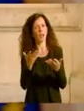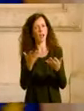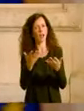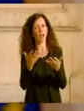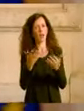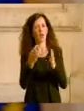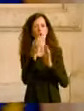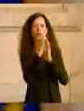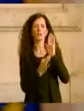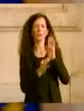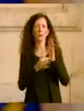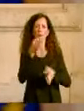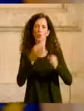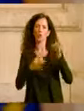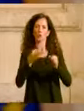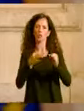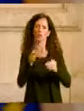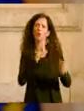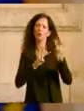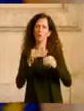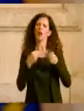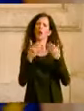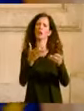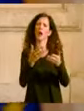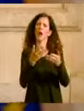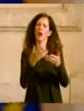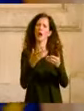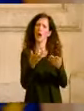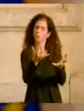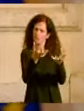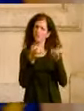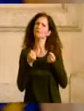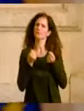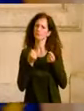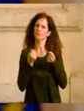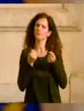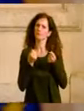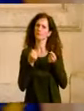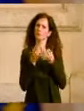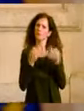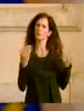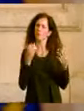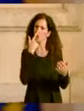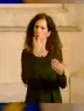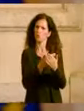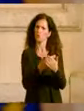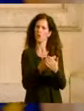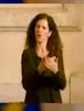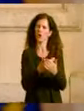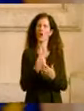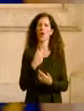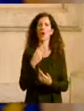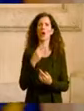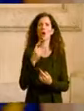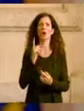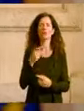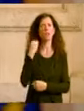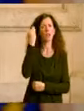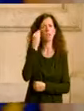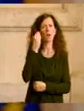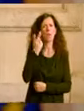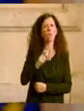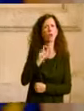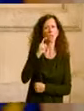ordinamento giuridico. Cioè dobbiamo porci il problema perché vanno all'estero, C'è un diritto societario in Olanda